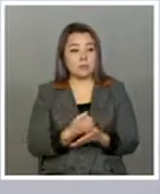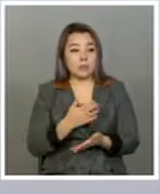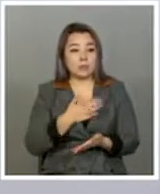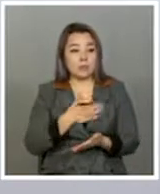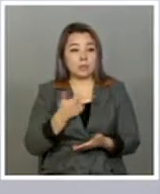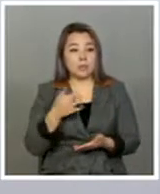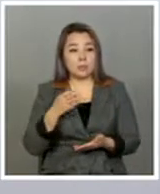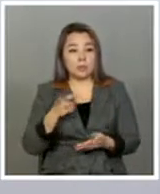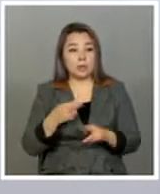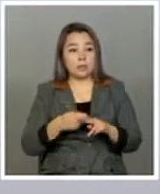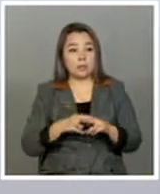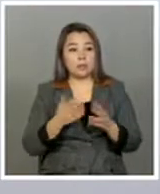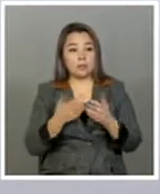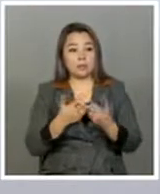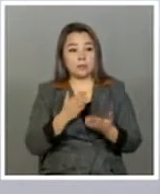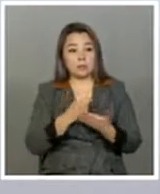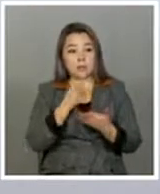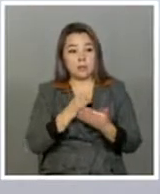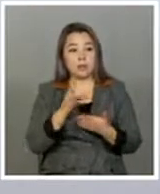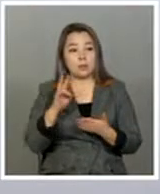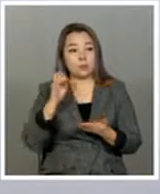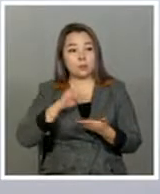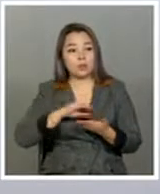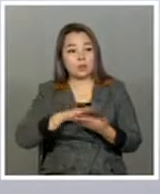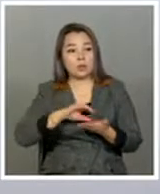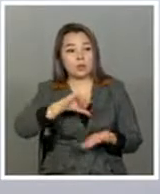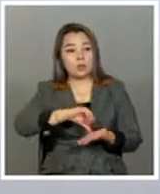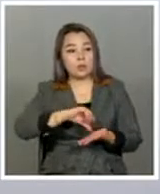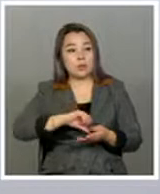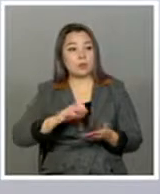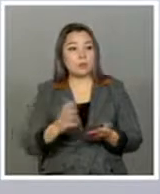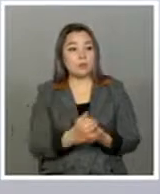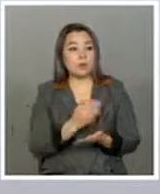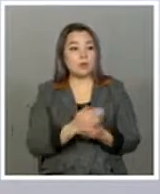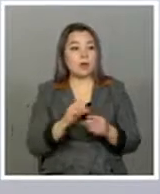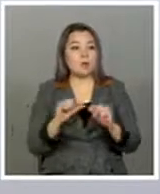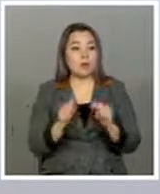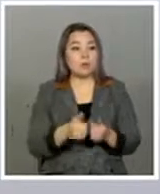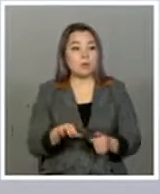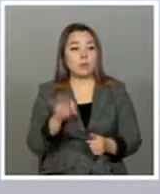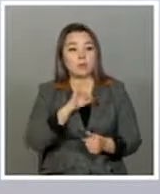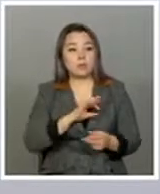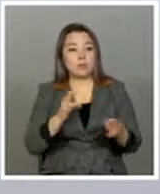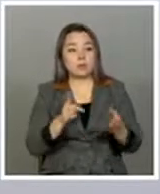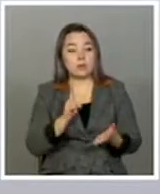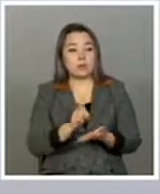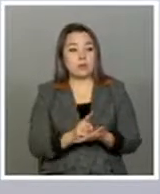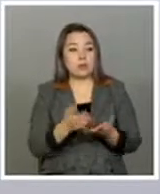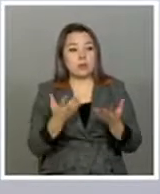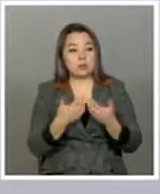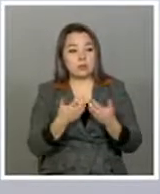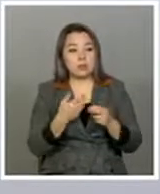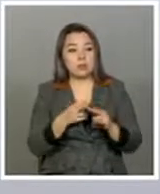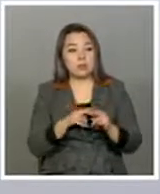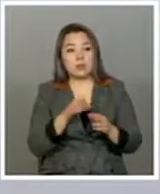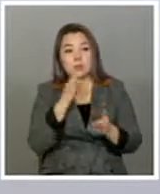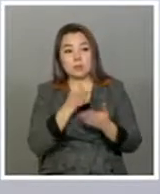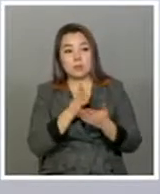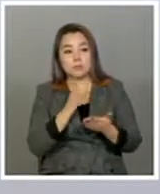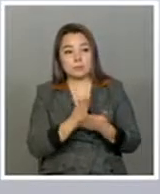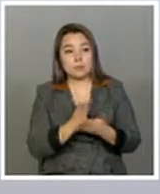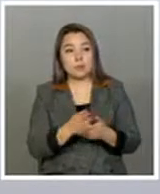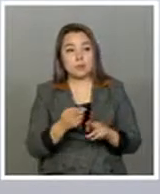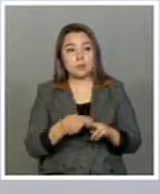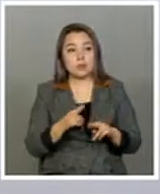геометриялық прогрессияның n-ші мүшесін формуласы табатын формуланы пайдалану арқылы біз еселікті есептейміз.